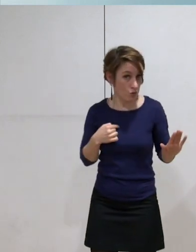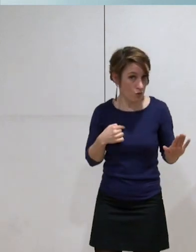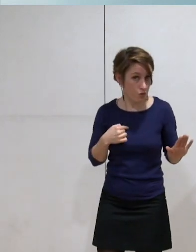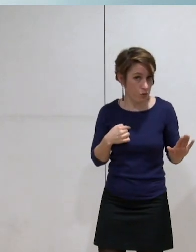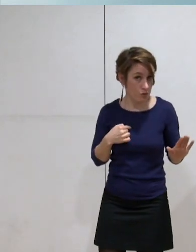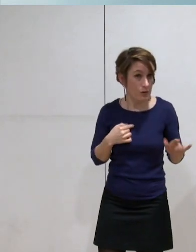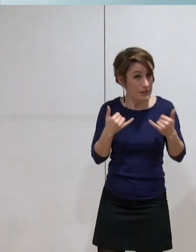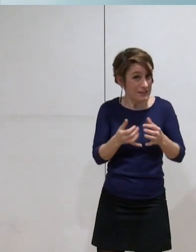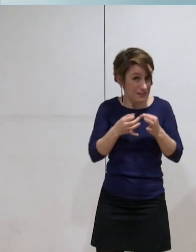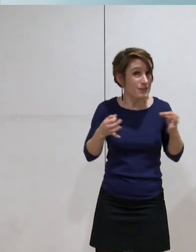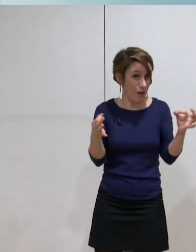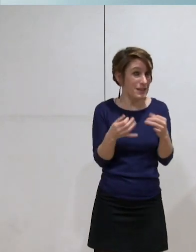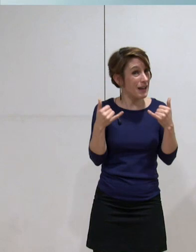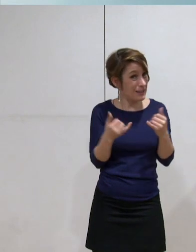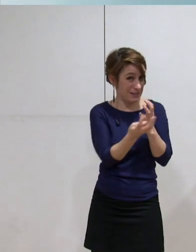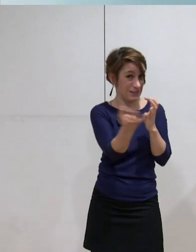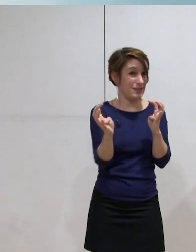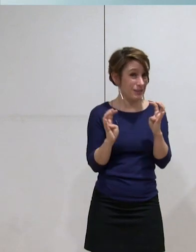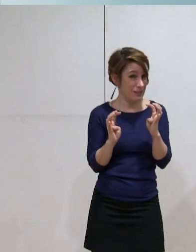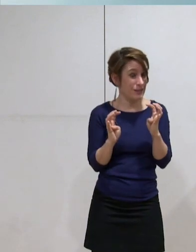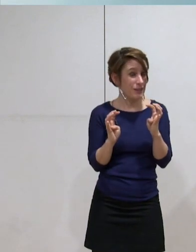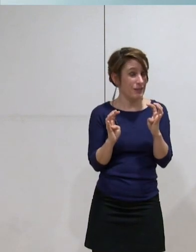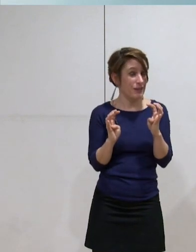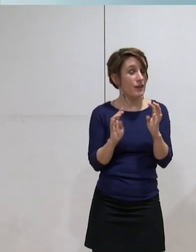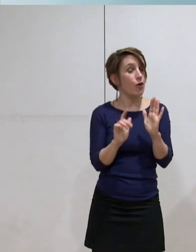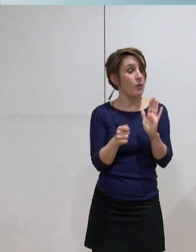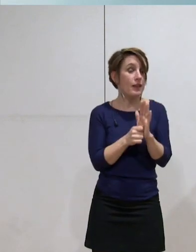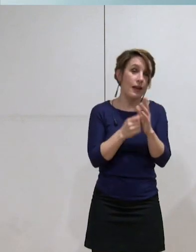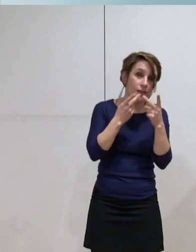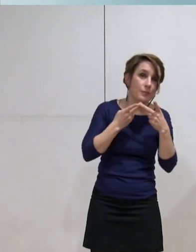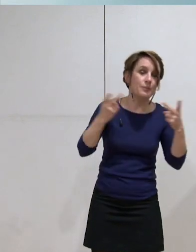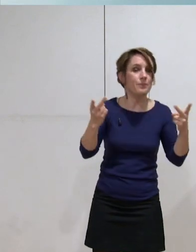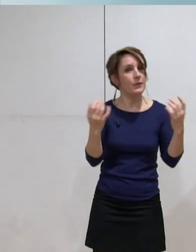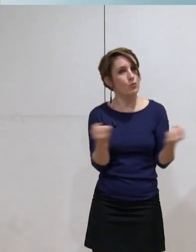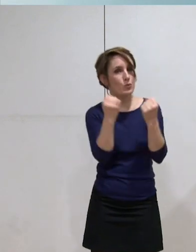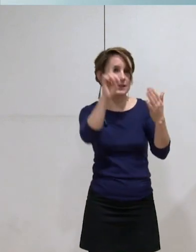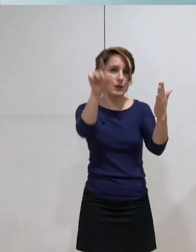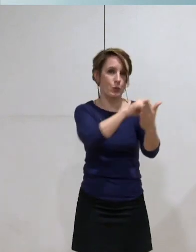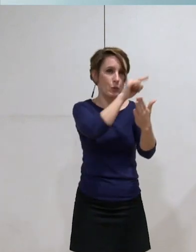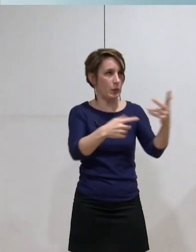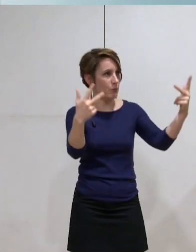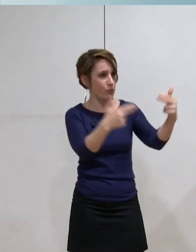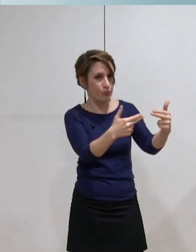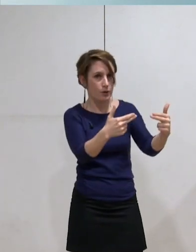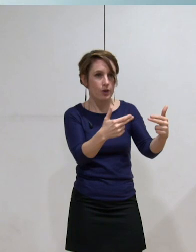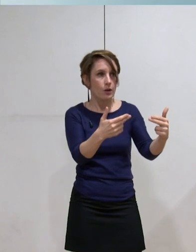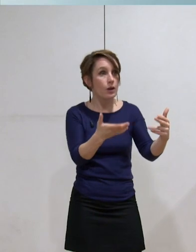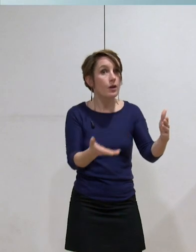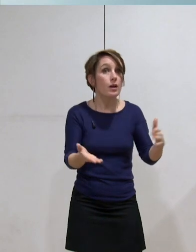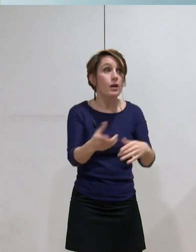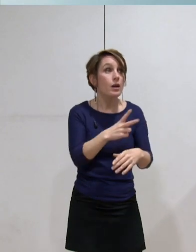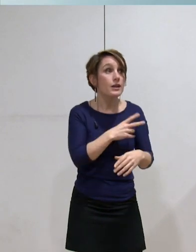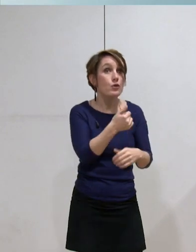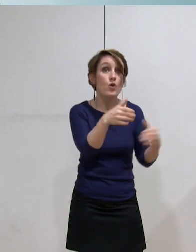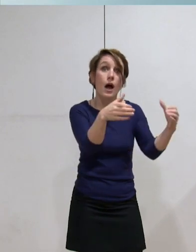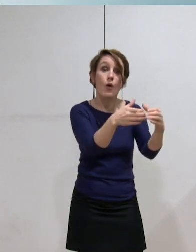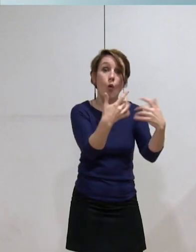dans cette salle que nous avons eu lors du de l'annonce de de du retrait de la publicité que nous avons eu d'ailleurs un groupe d'opposition